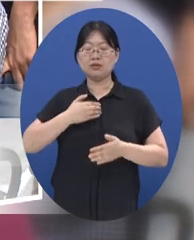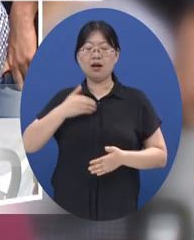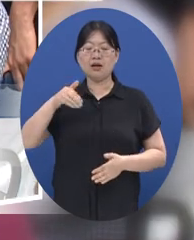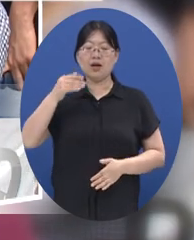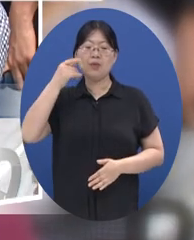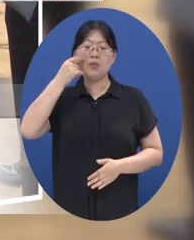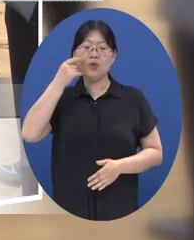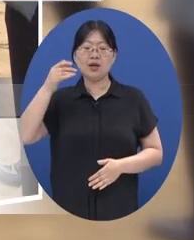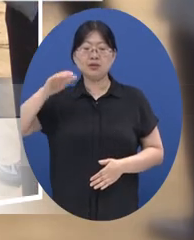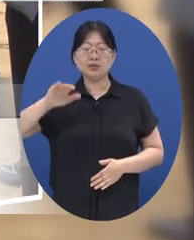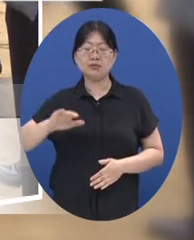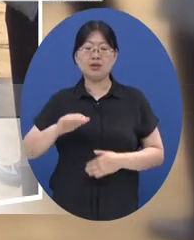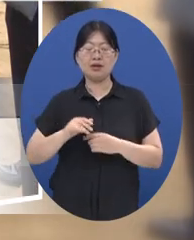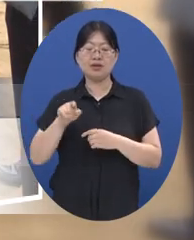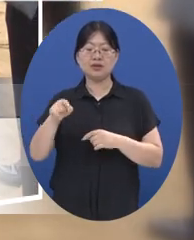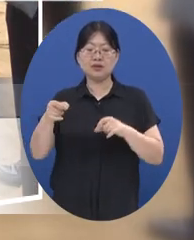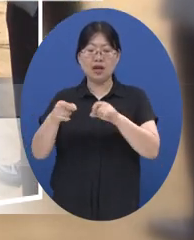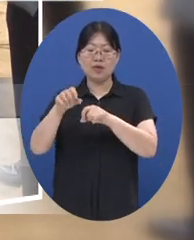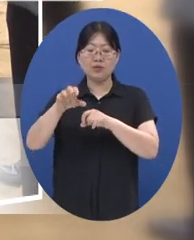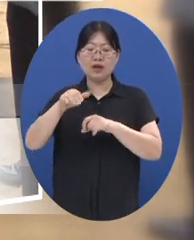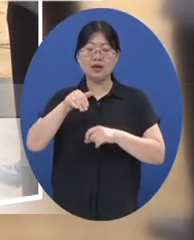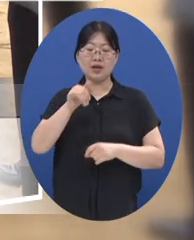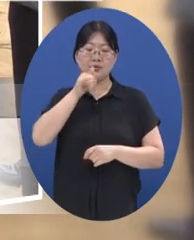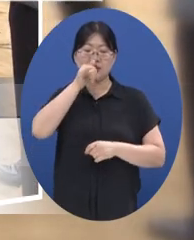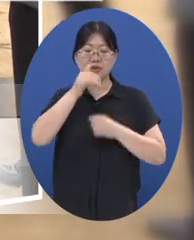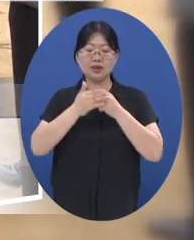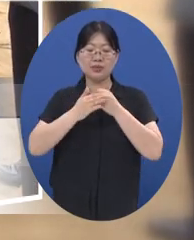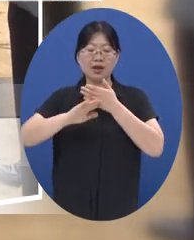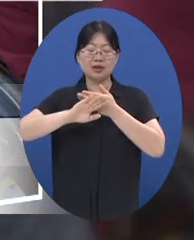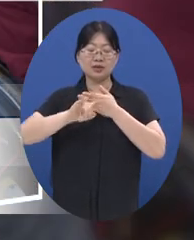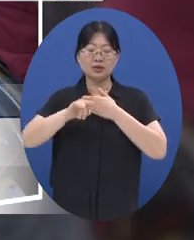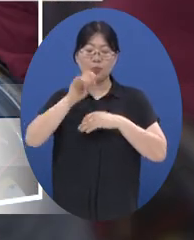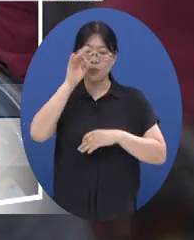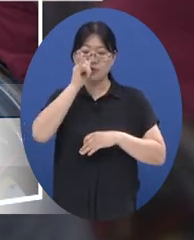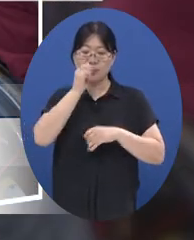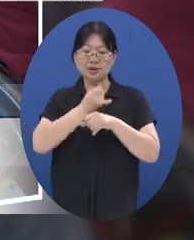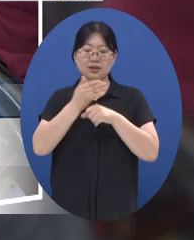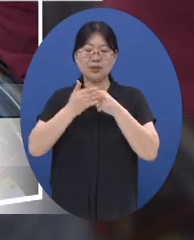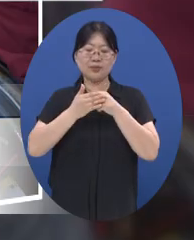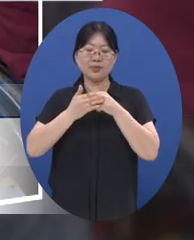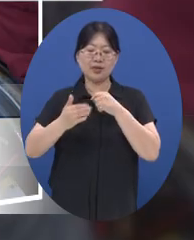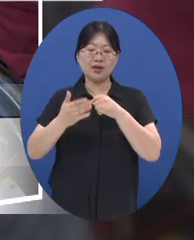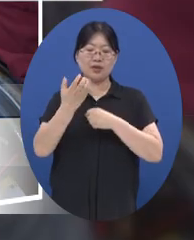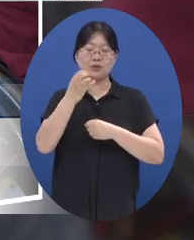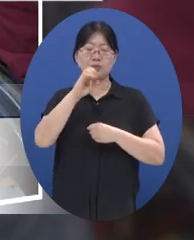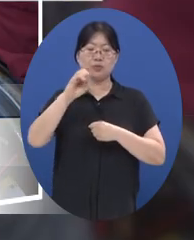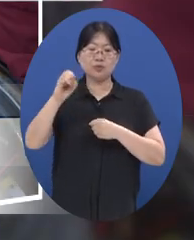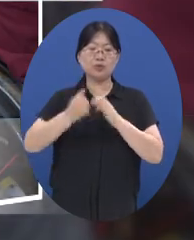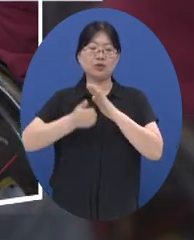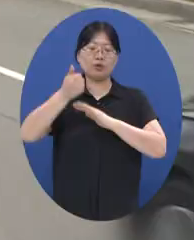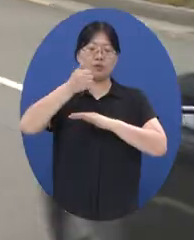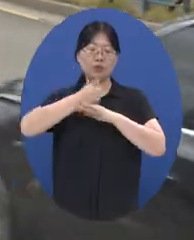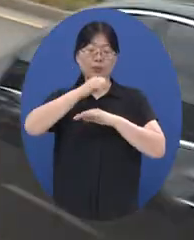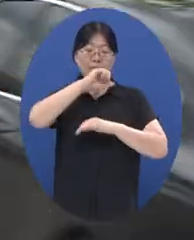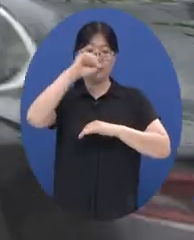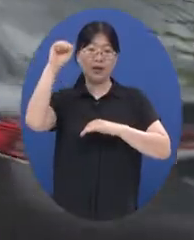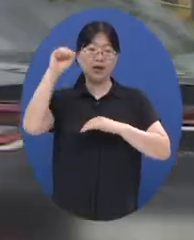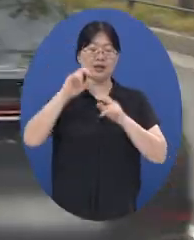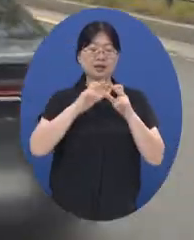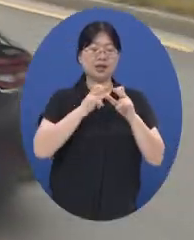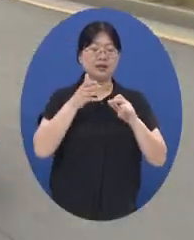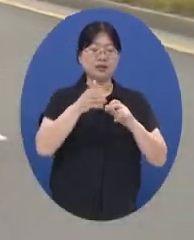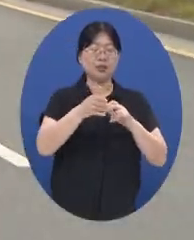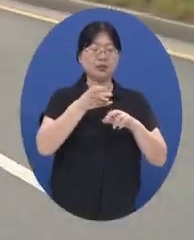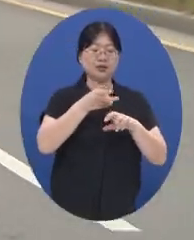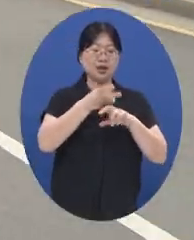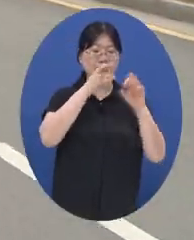없었잖아요. 근데 우선은 그 근처에 갈수 있고 다른 걸볼수 있다는 것만으로도 우선은 90%는 성공한 것 같은데.